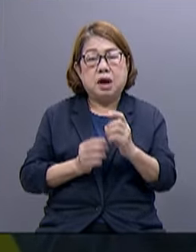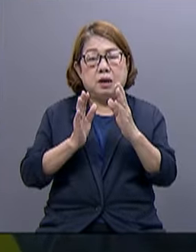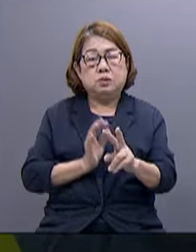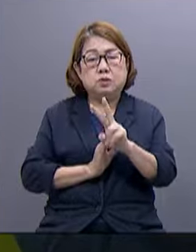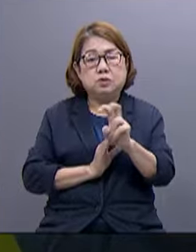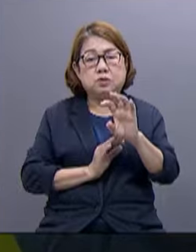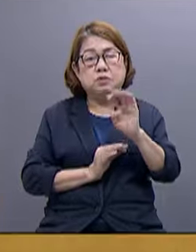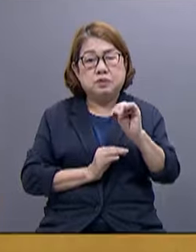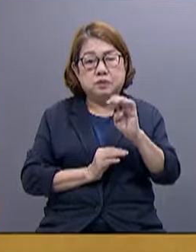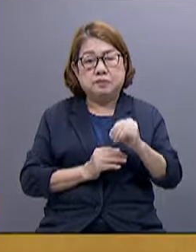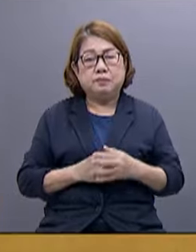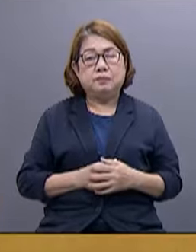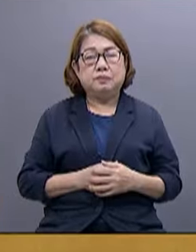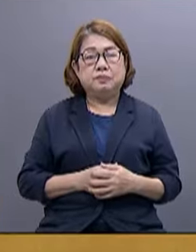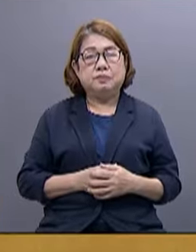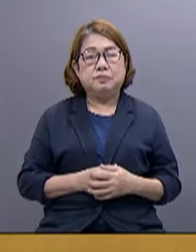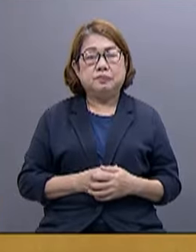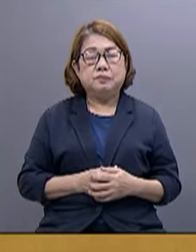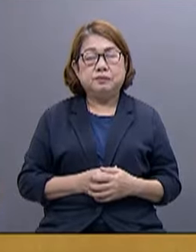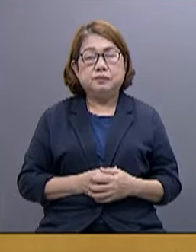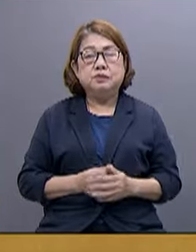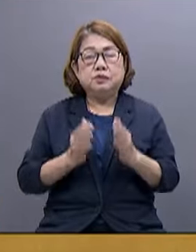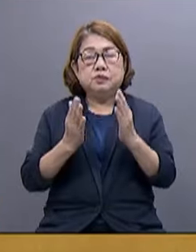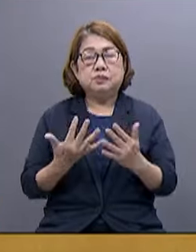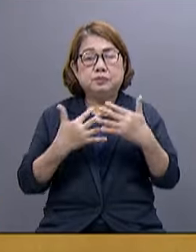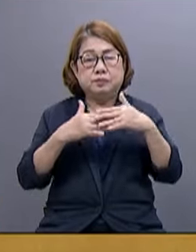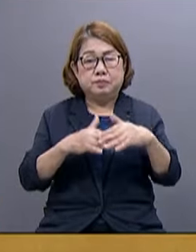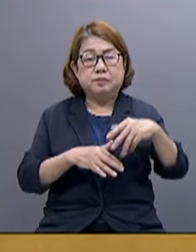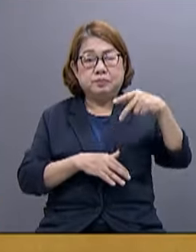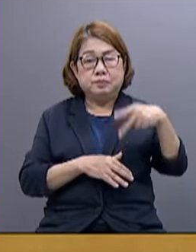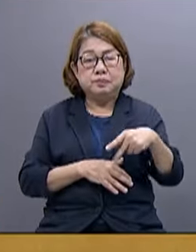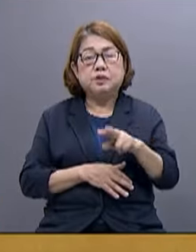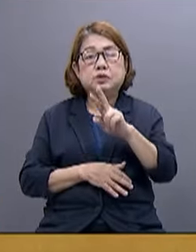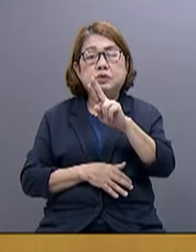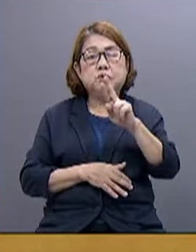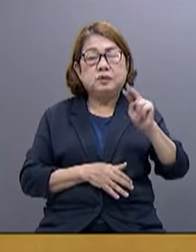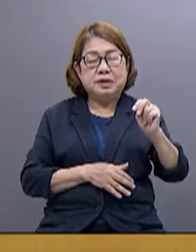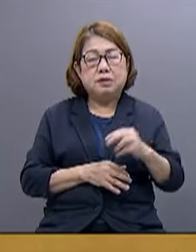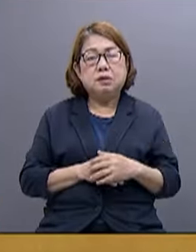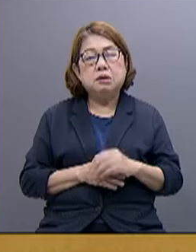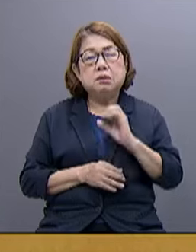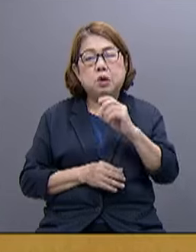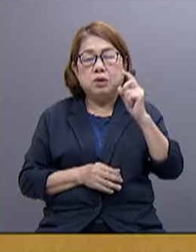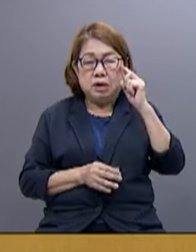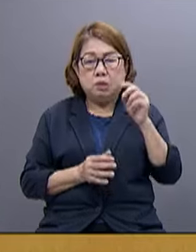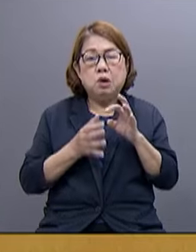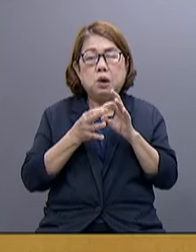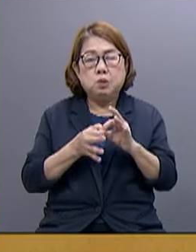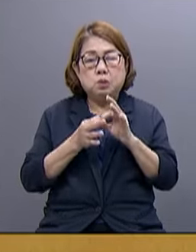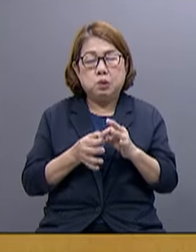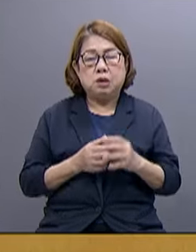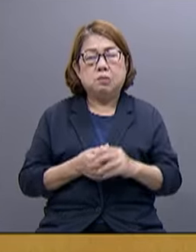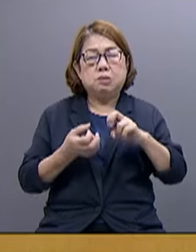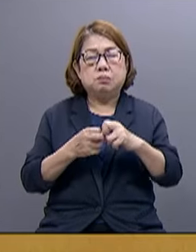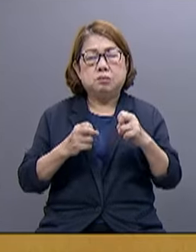ายด้านผู้ประสานงานพิเศษองค์การสหประชาชาติออกมาแสดงความกังวลค่ะหลังเกิดการโจ